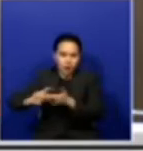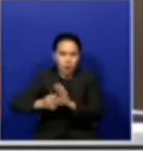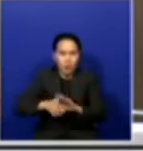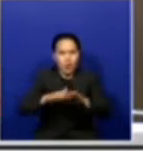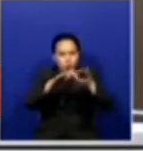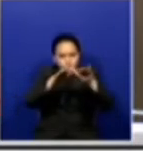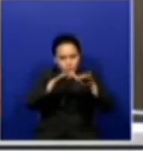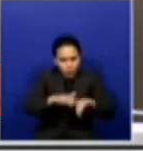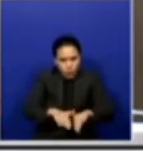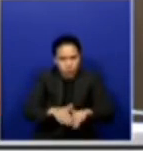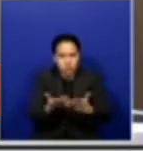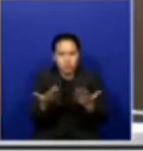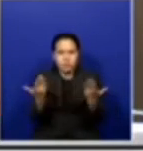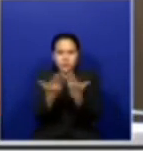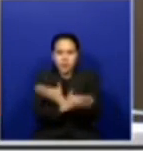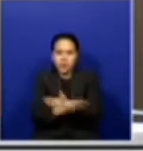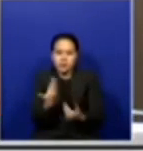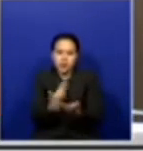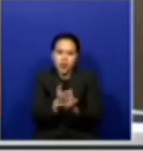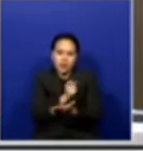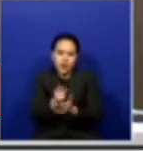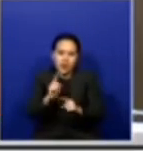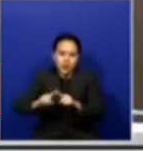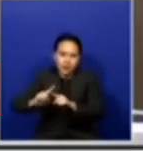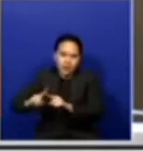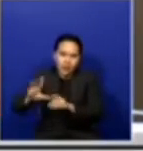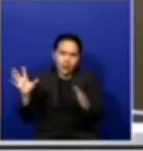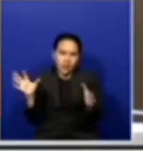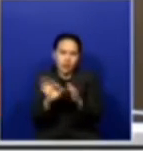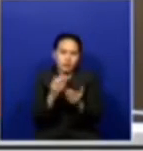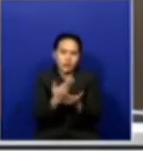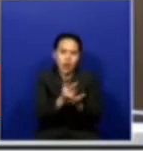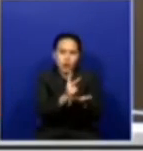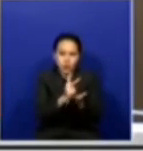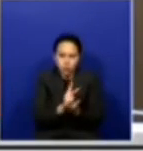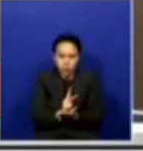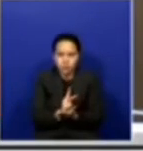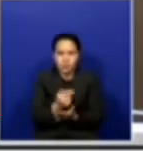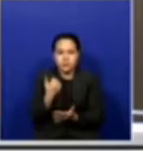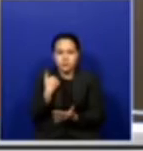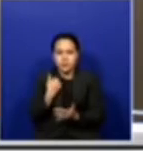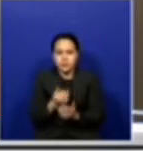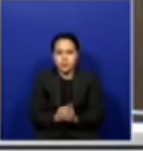อนรายจ่ายที่เป็นเงินส่งใช้ต้นเงินกู้นะครับ